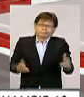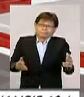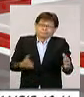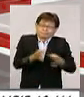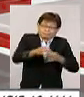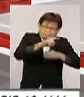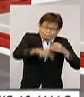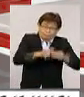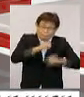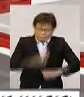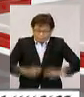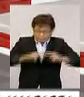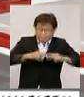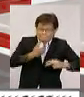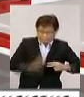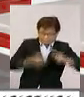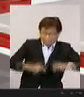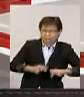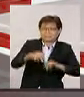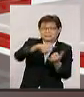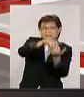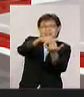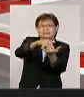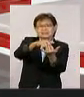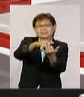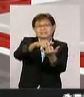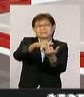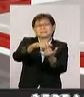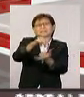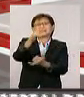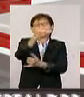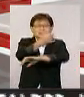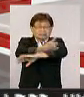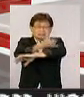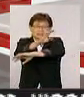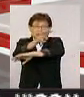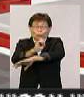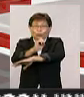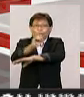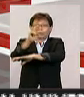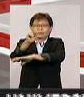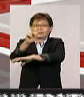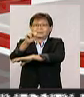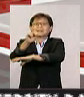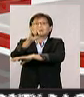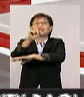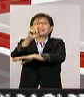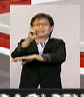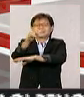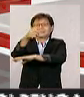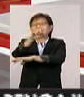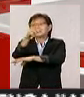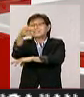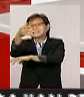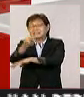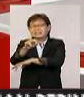Mengulas mengenai bedah siasat kali kedua jenazah oleh rahim Ketua Pegawai Eksekutif Cradle Fund Sdn Bhd Nazrin Hassan, Tan Sri Nur Rashid